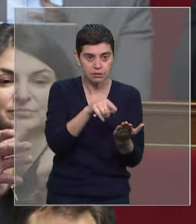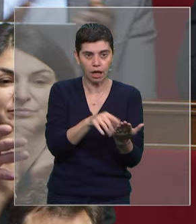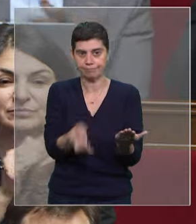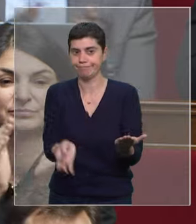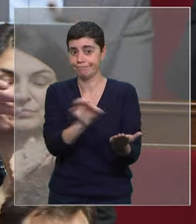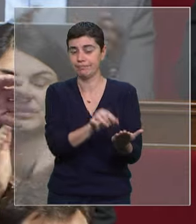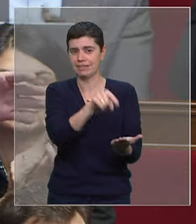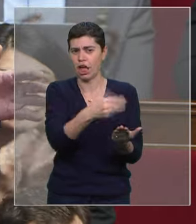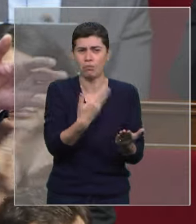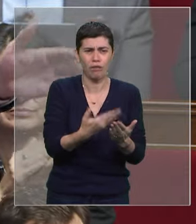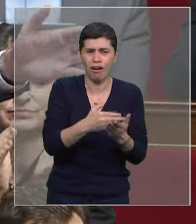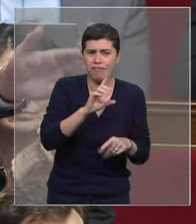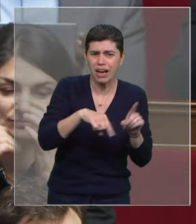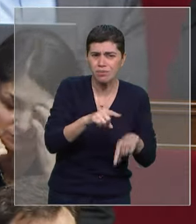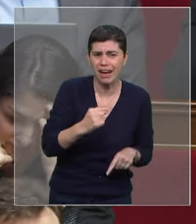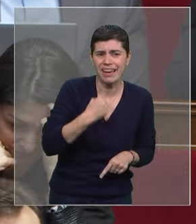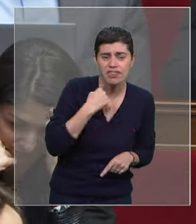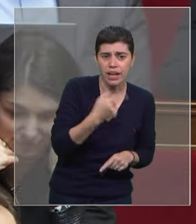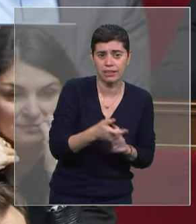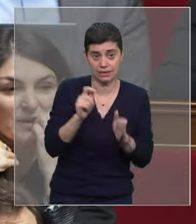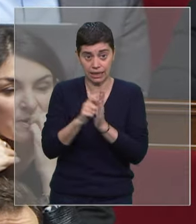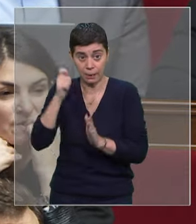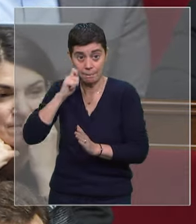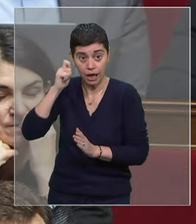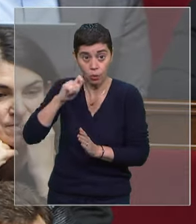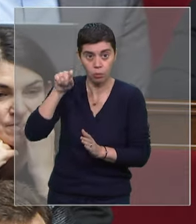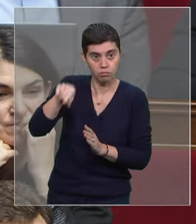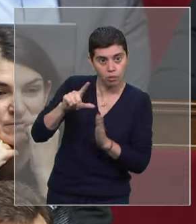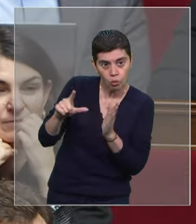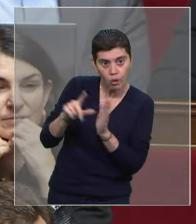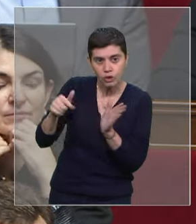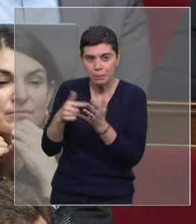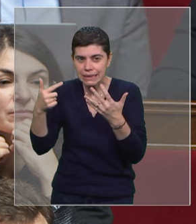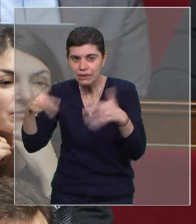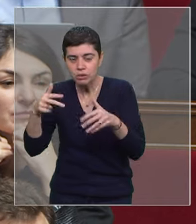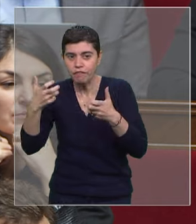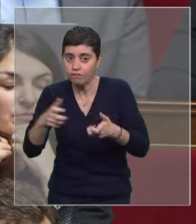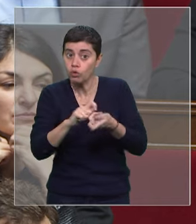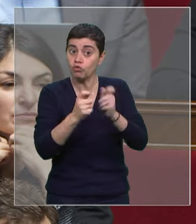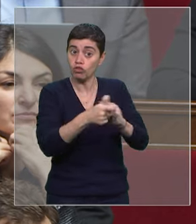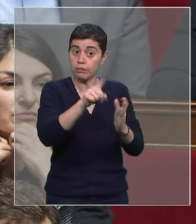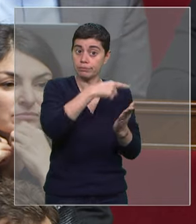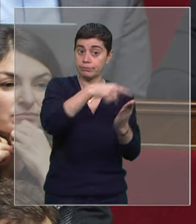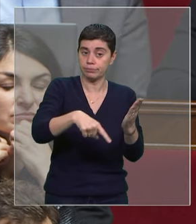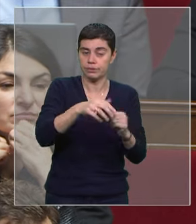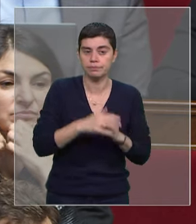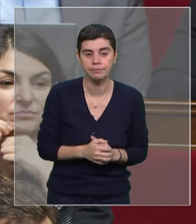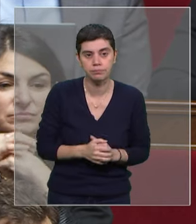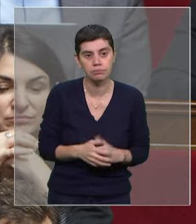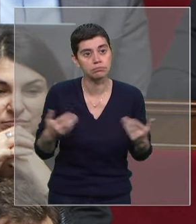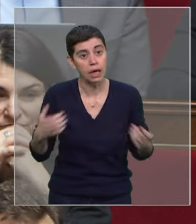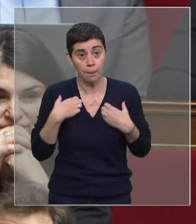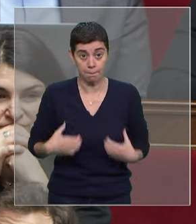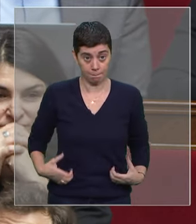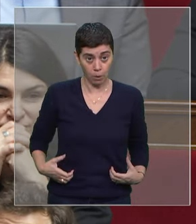échec. Les macronistes proposaient déjà de la supprimer lors de la réforme constitutionnelle de 2018. Et bien que je prône une normalisation du traitement judiciaire des membres